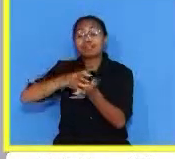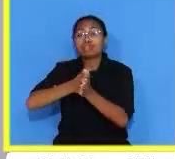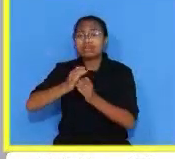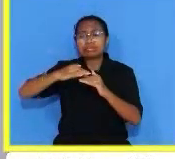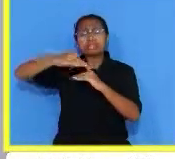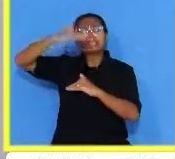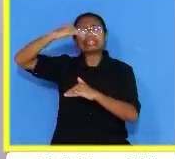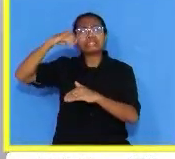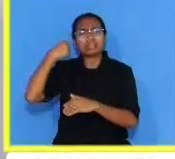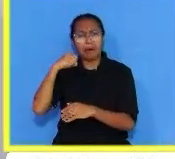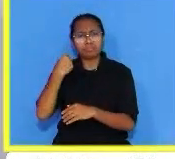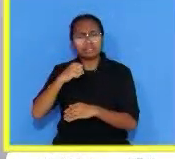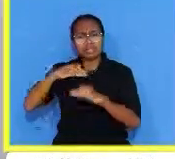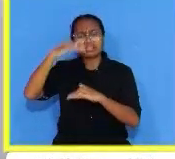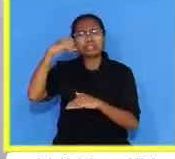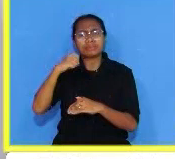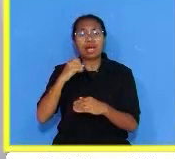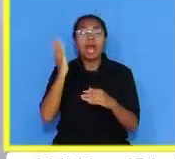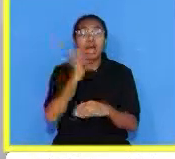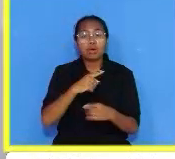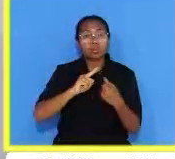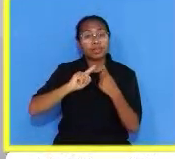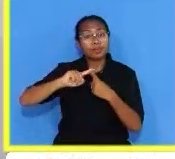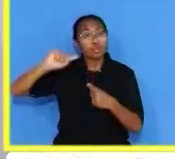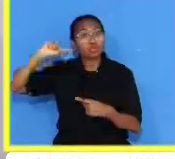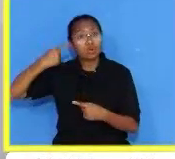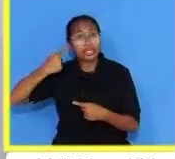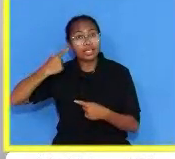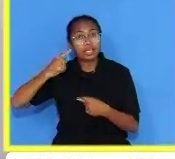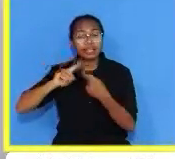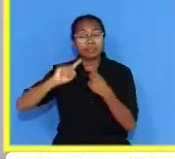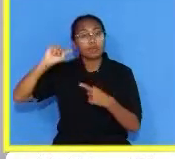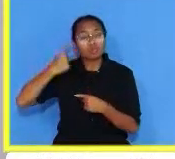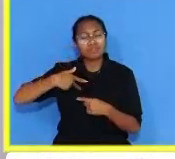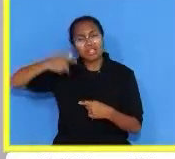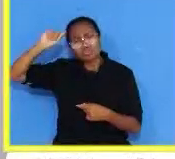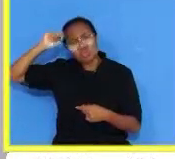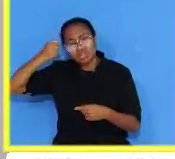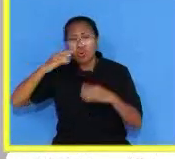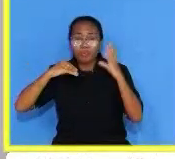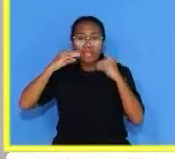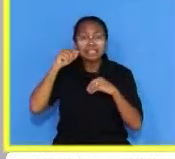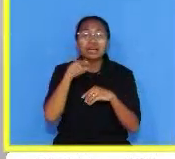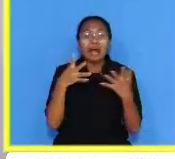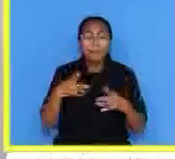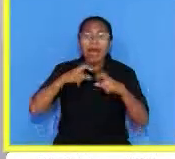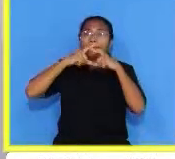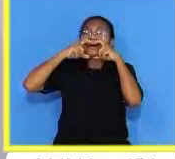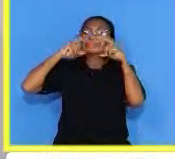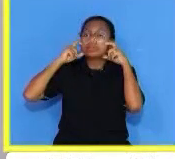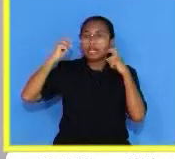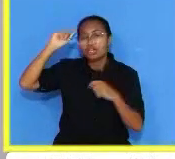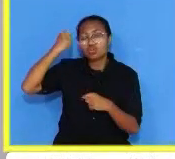tinggi, atau teman-teman tuli yang semakin kesulitan untuk berkomunikasi karena harus menggunakan